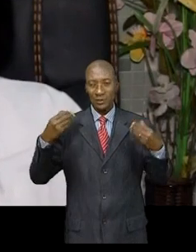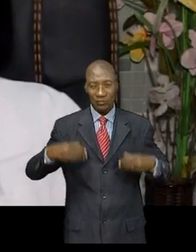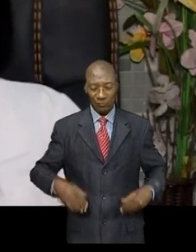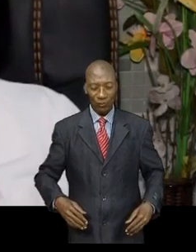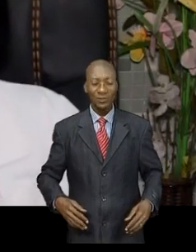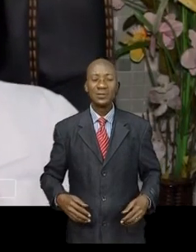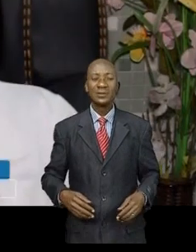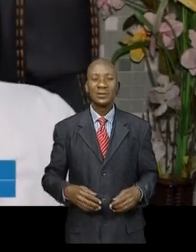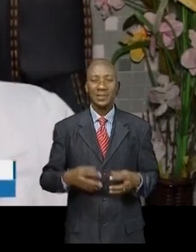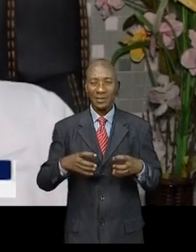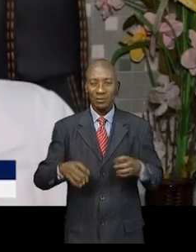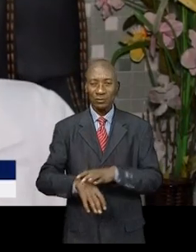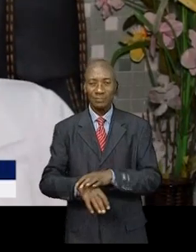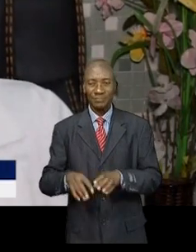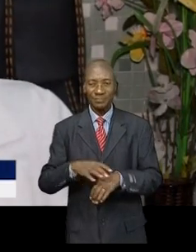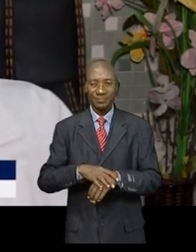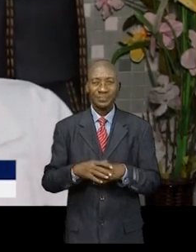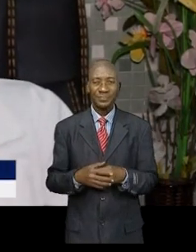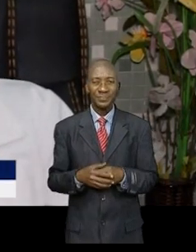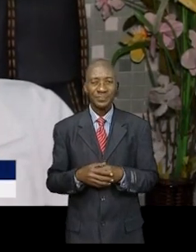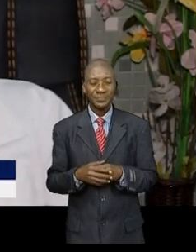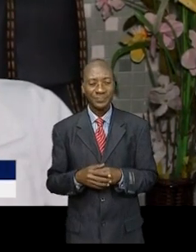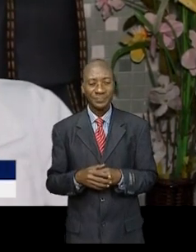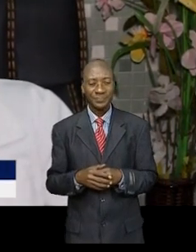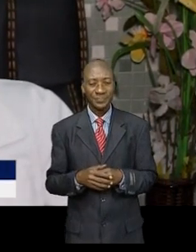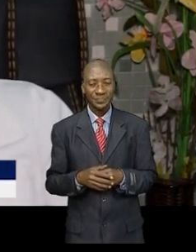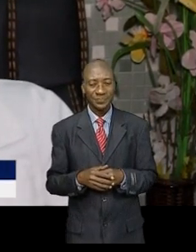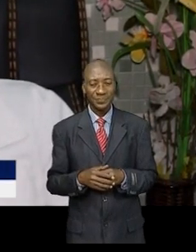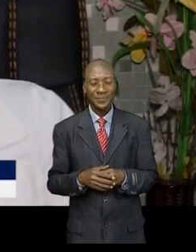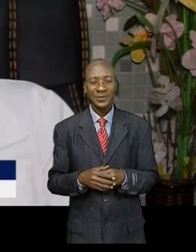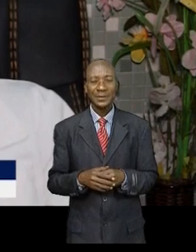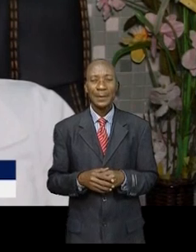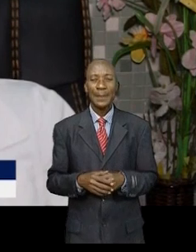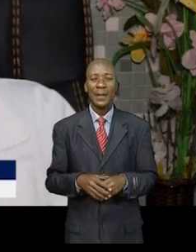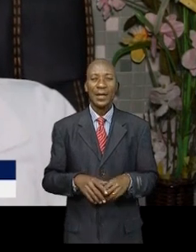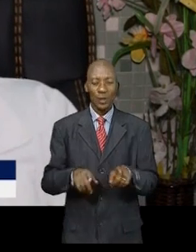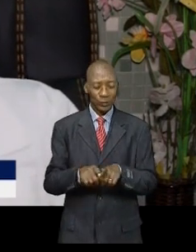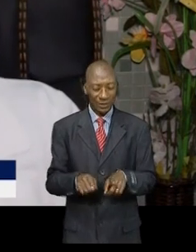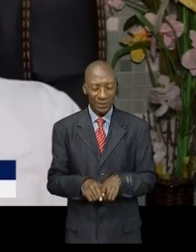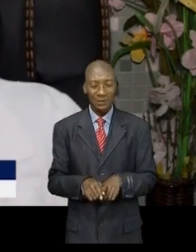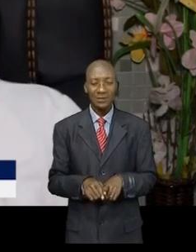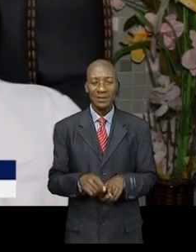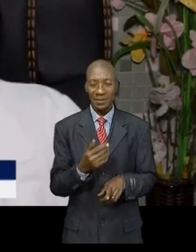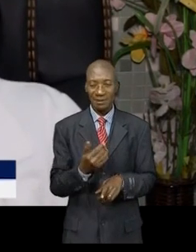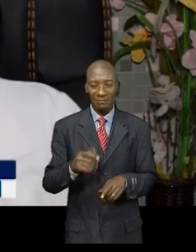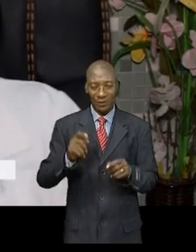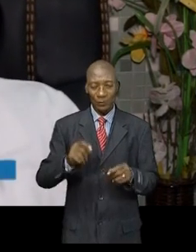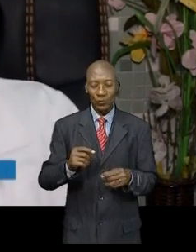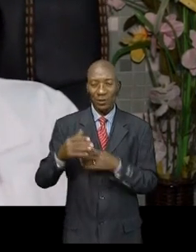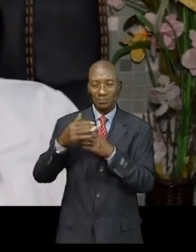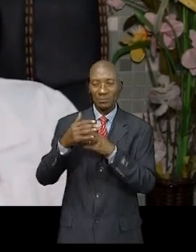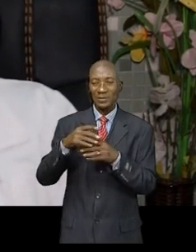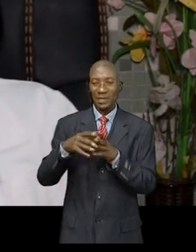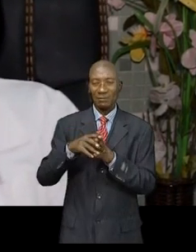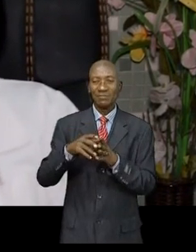aussi le milieu où on peut avoir des allergènes, donc des facteurs qui provoquent des allergies tels que les endroits